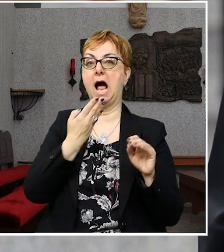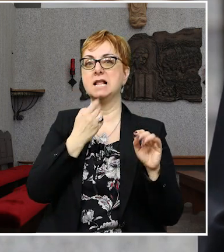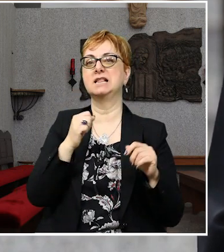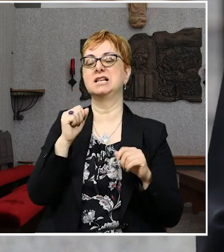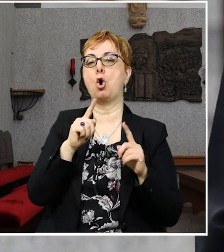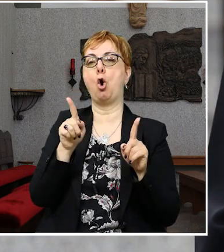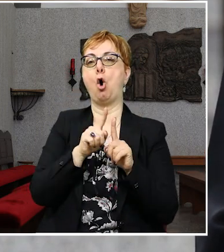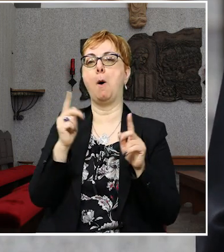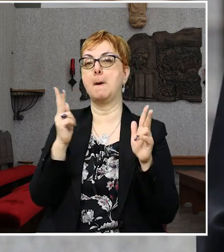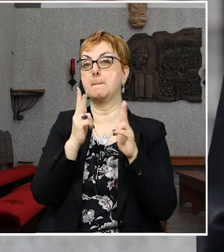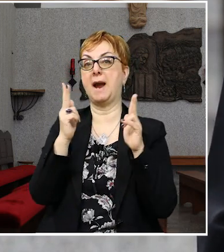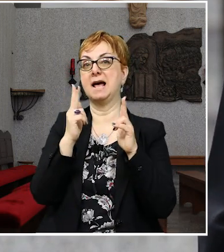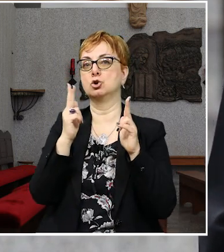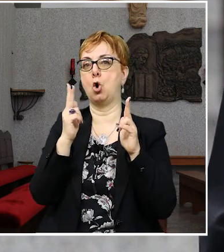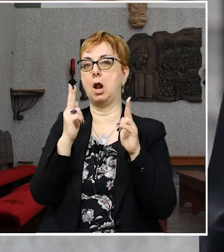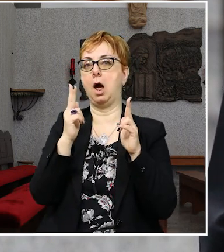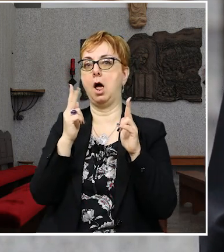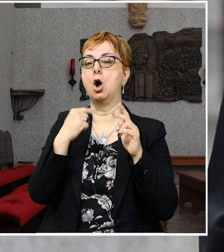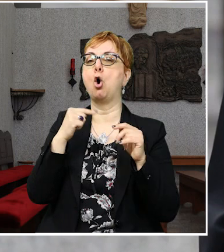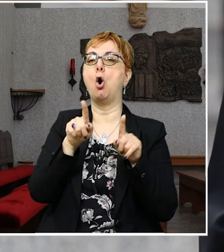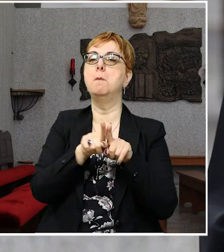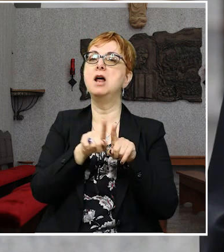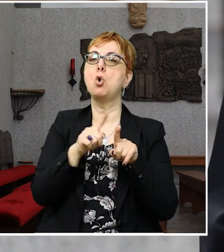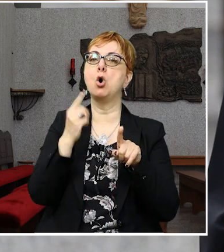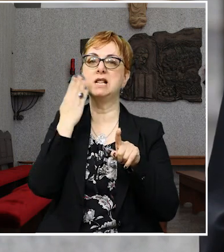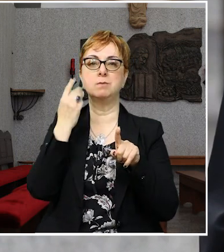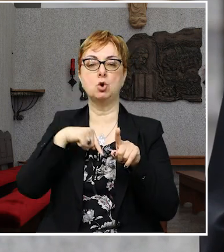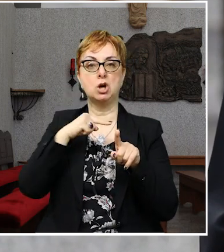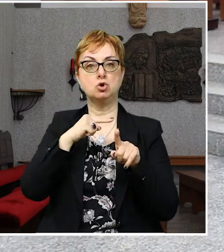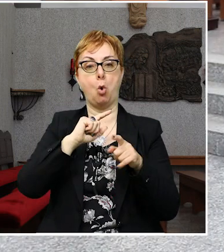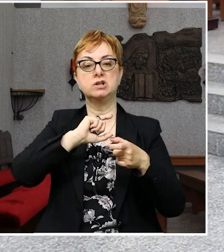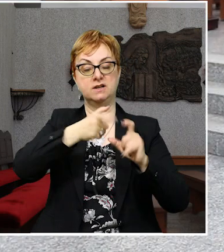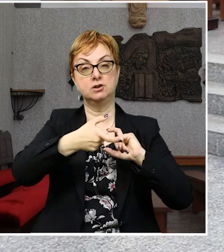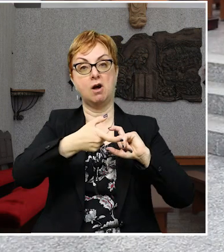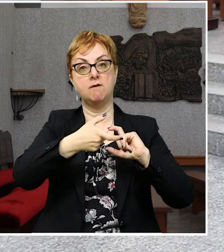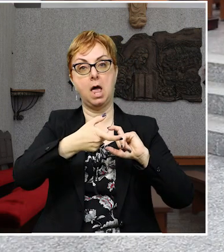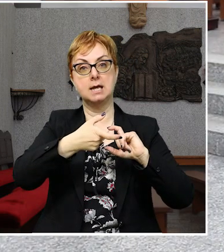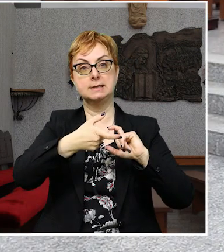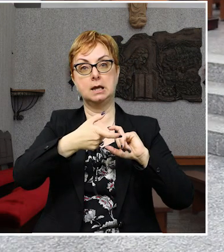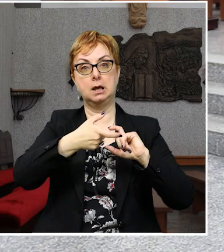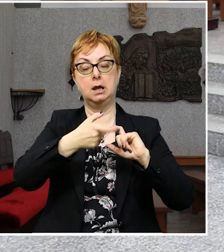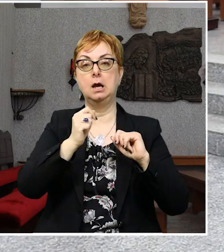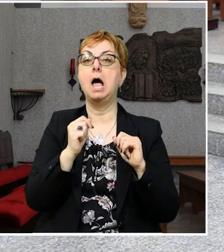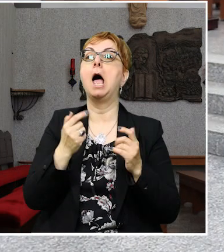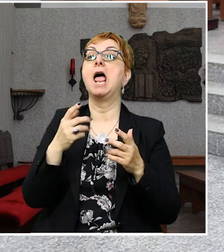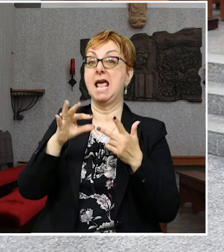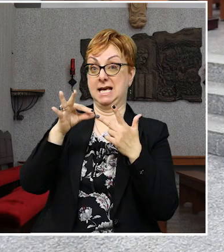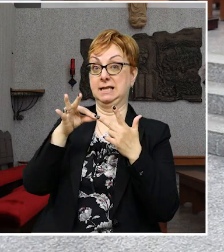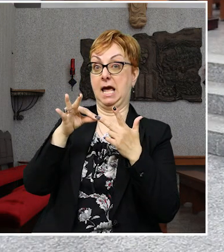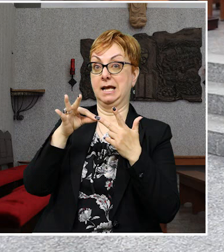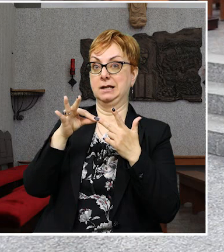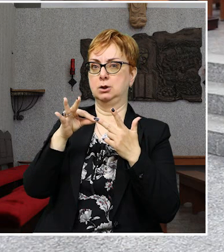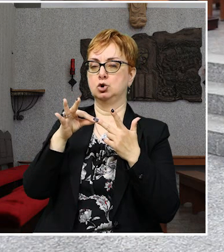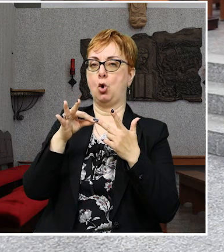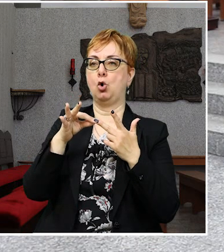peccati come noi li rimettiamo ai nostri debitori, e ancora che le